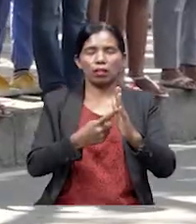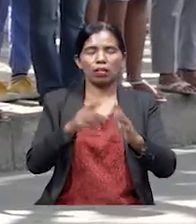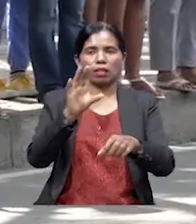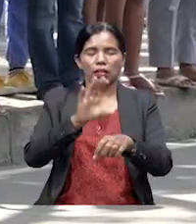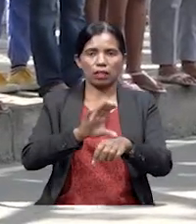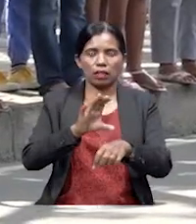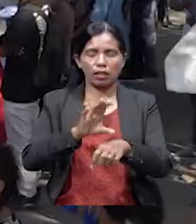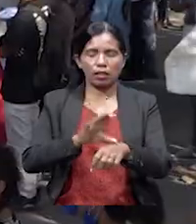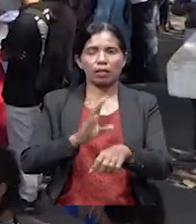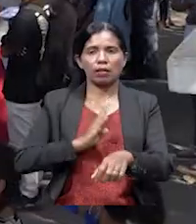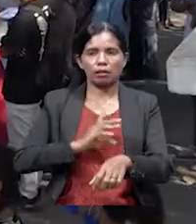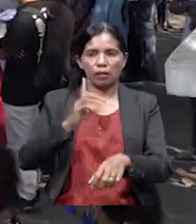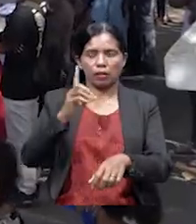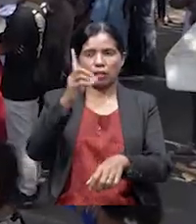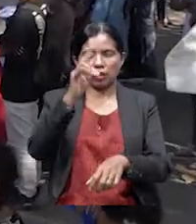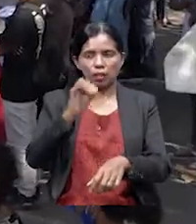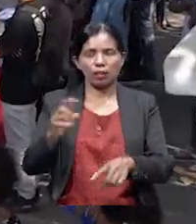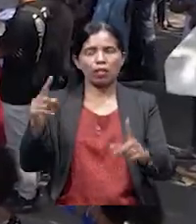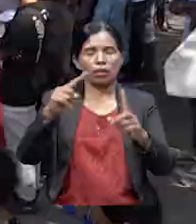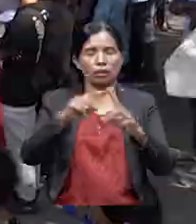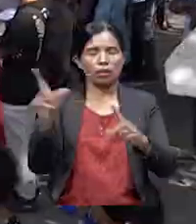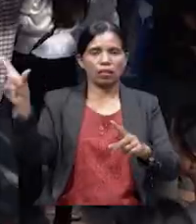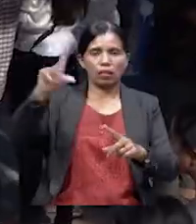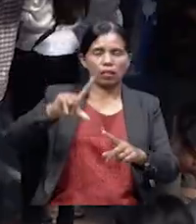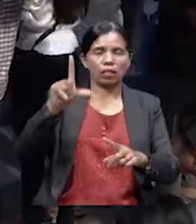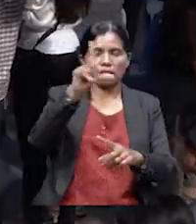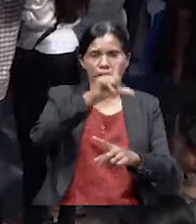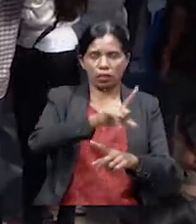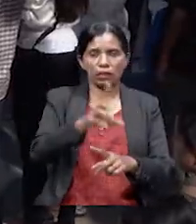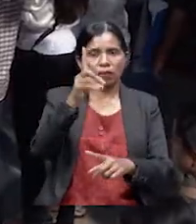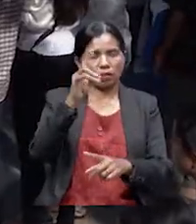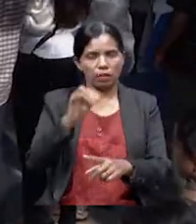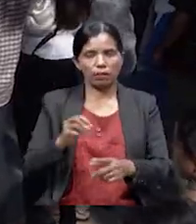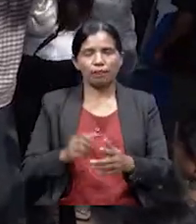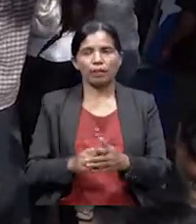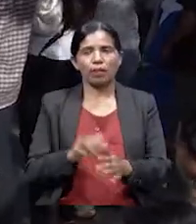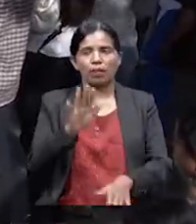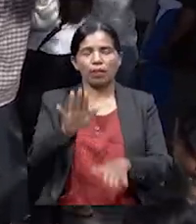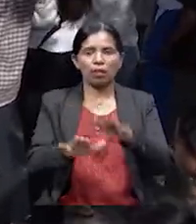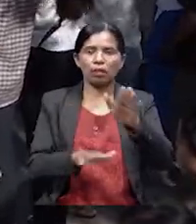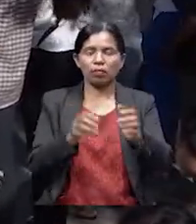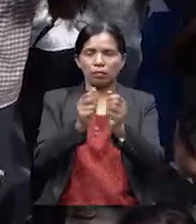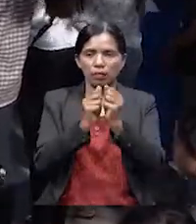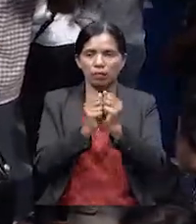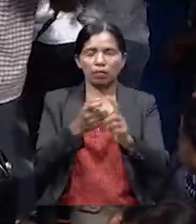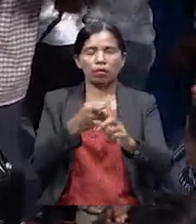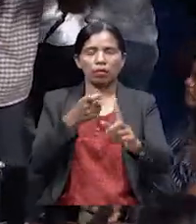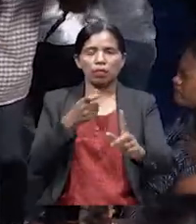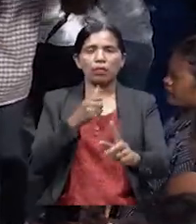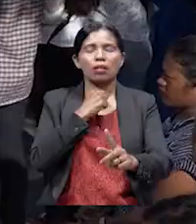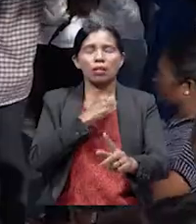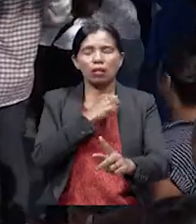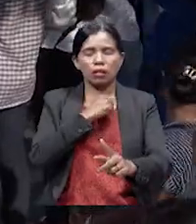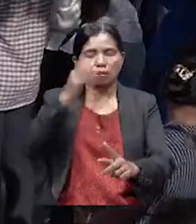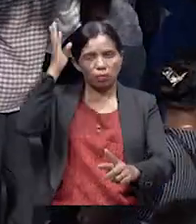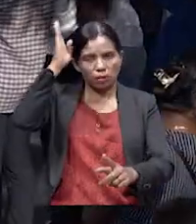da Conceição Balidi Dili, to iha Largo Lesidere Dili. Prosesão ne preside Husi Cardeal no